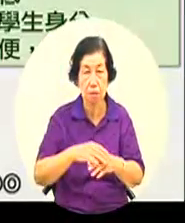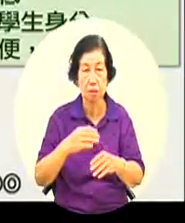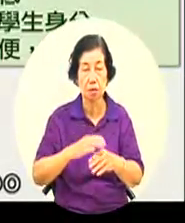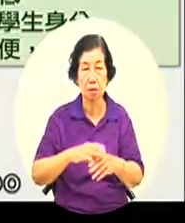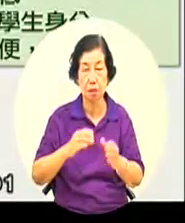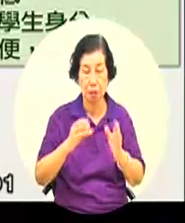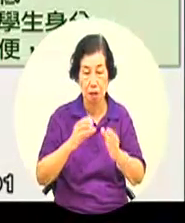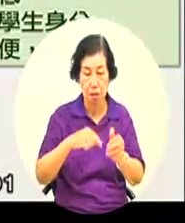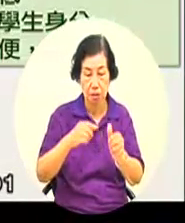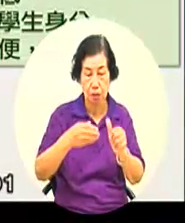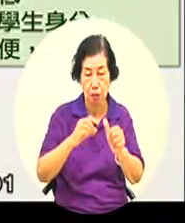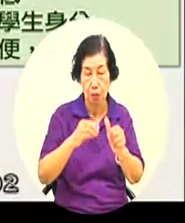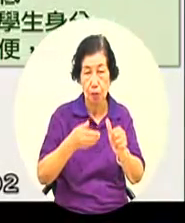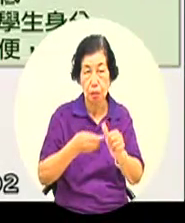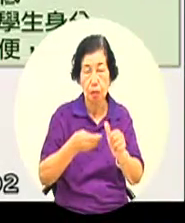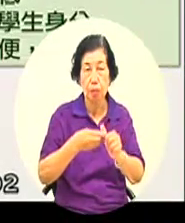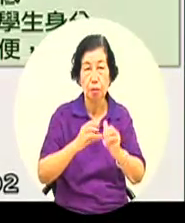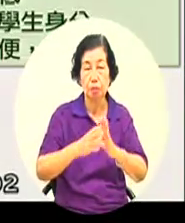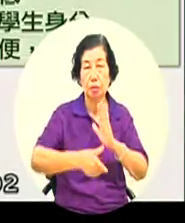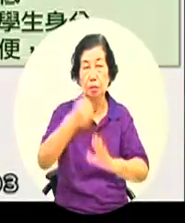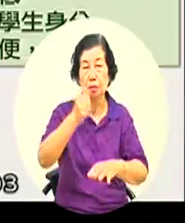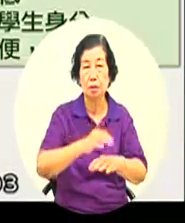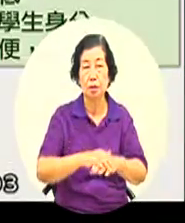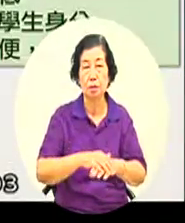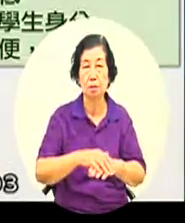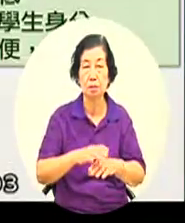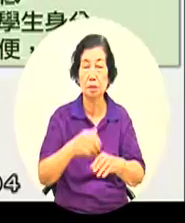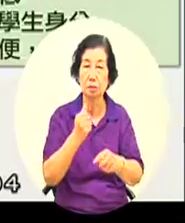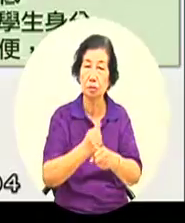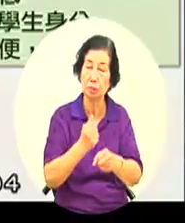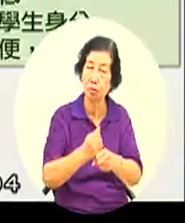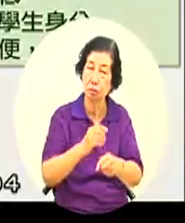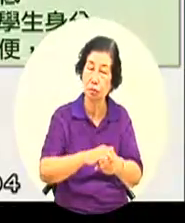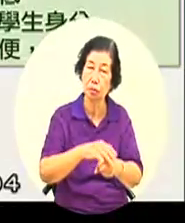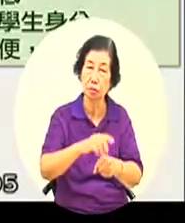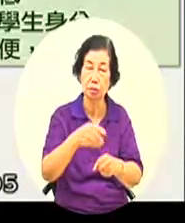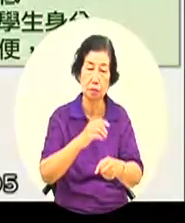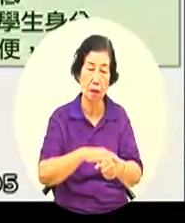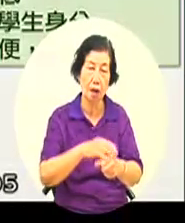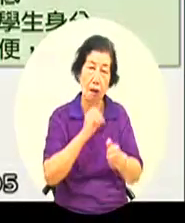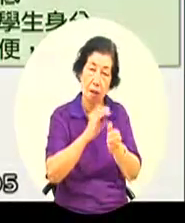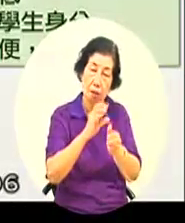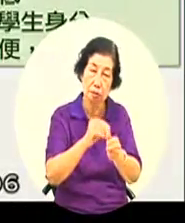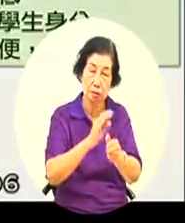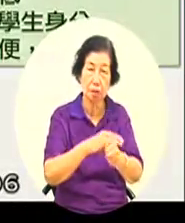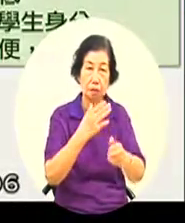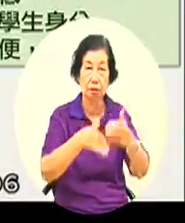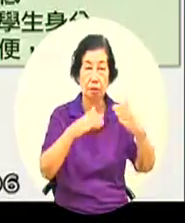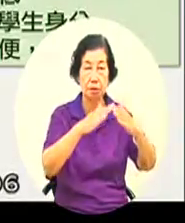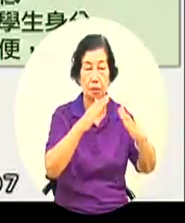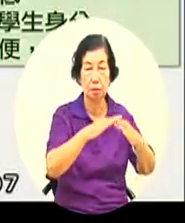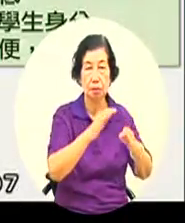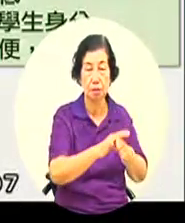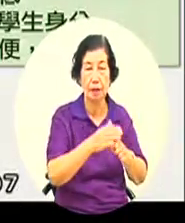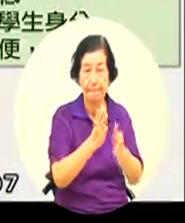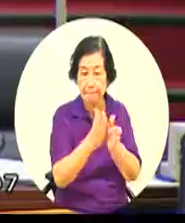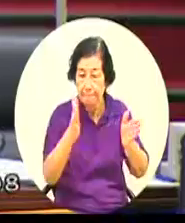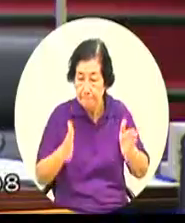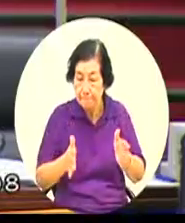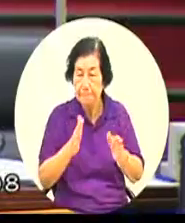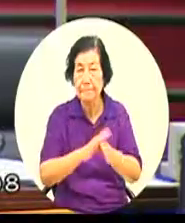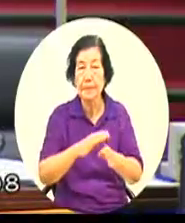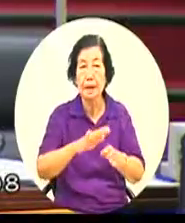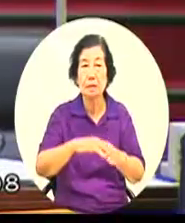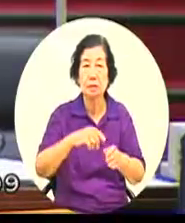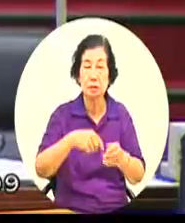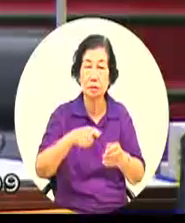交代学校做，你这个学校就帮我排英文，你就去弄，然后交差了事，做出来的